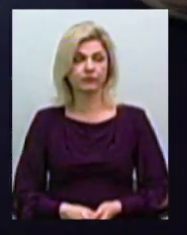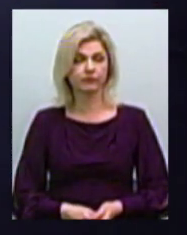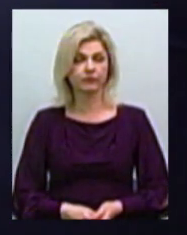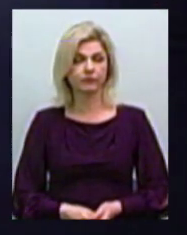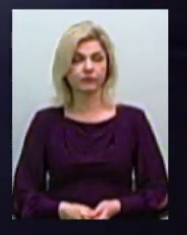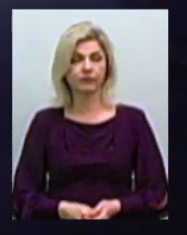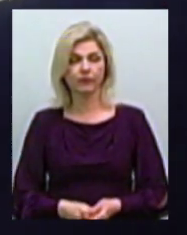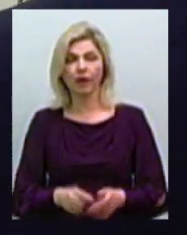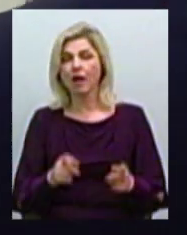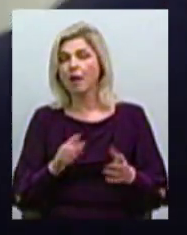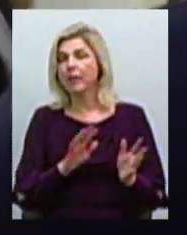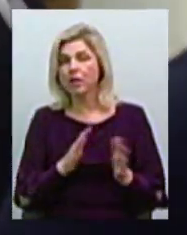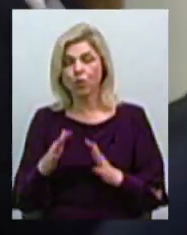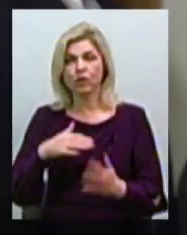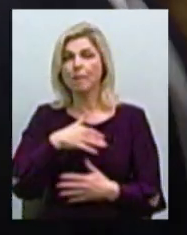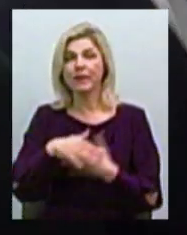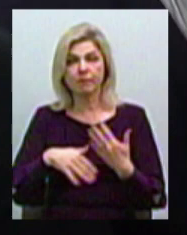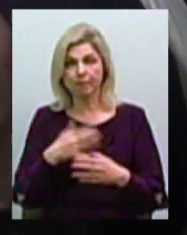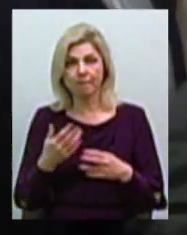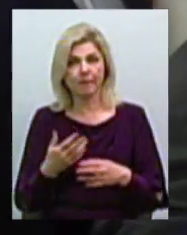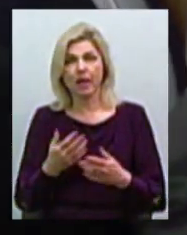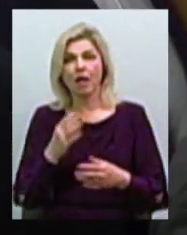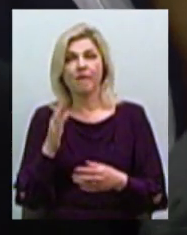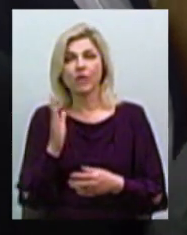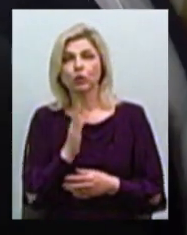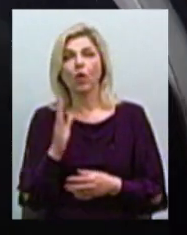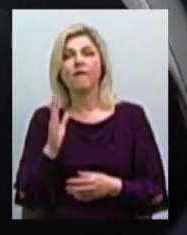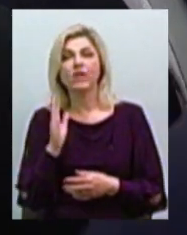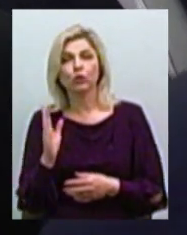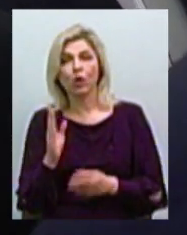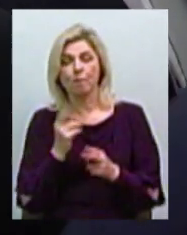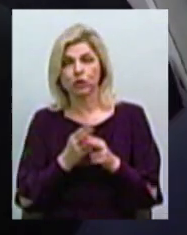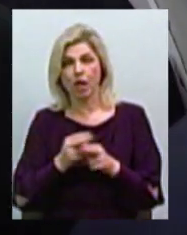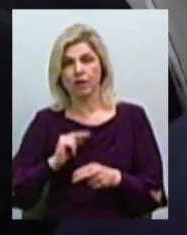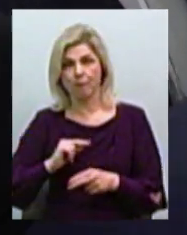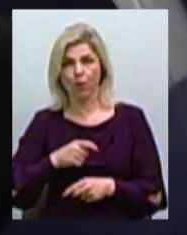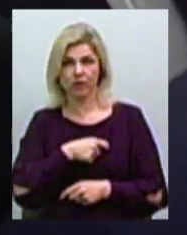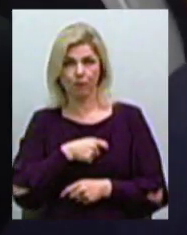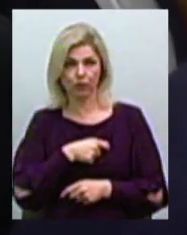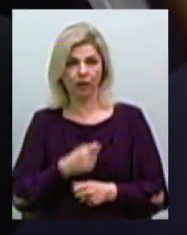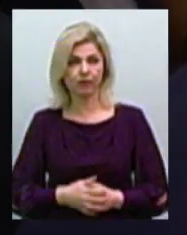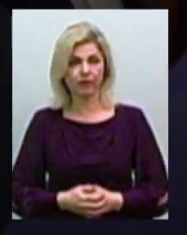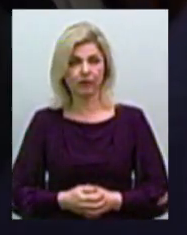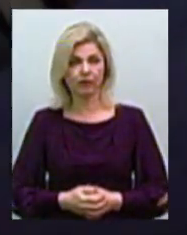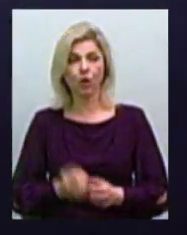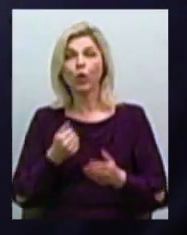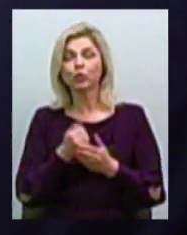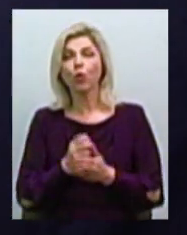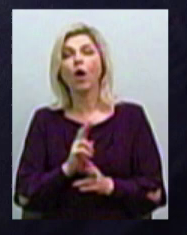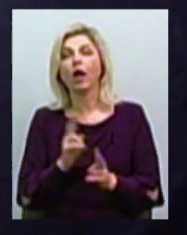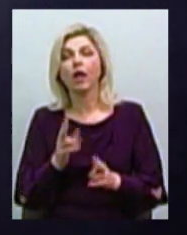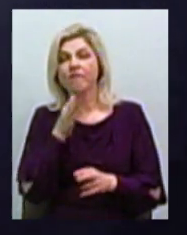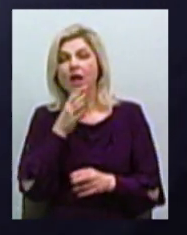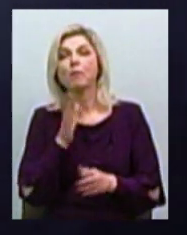Происходит беспредел. Заблокировали сессионный зал. Виктория Викторовна мешает работе депутата. Так а тут заблокировали. До каких пор это будет